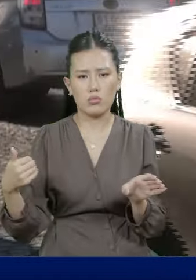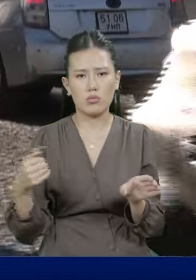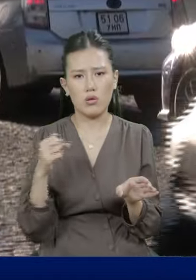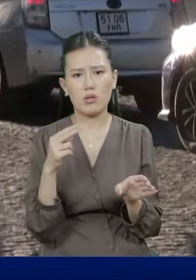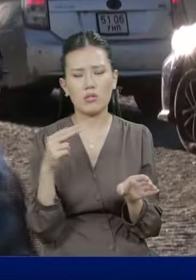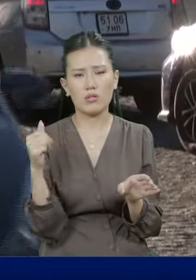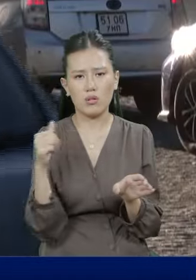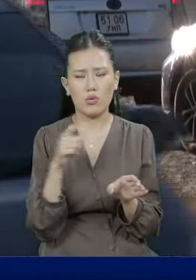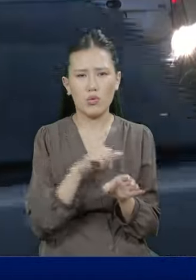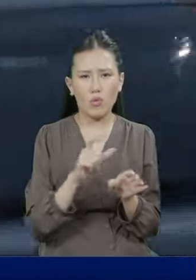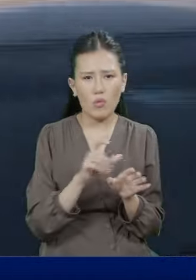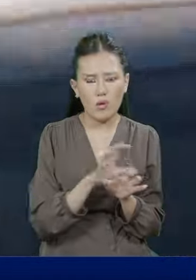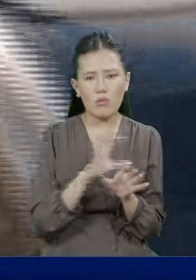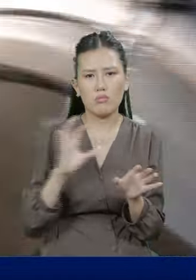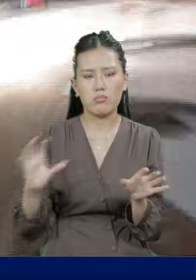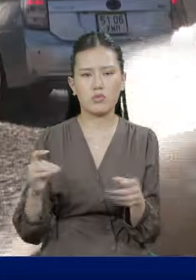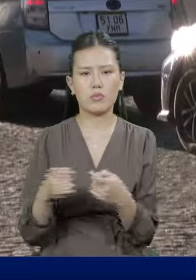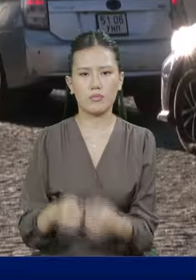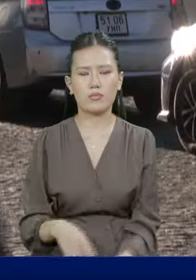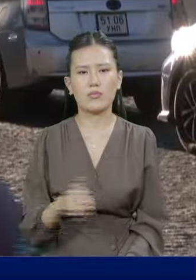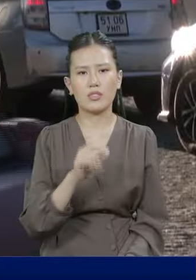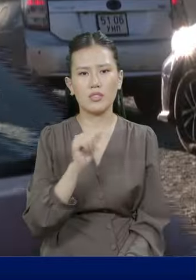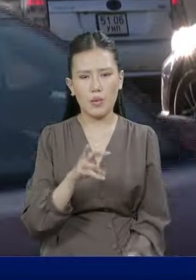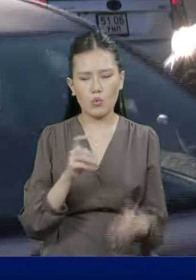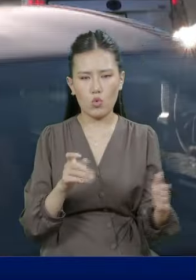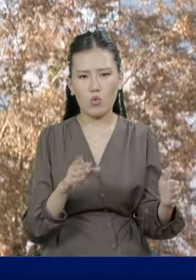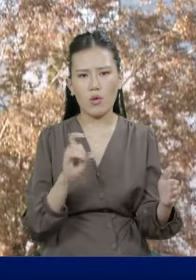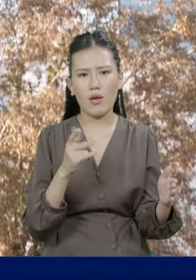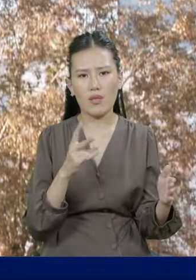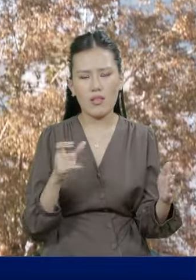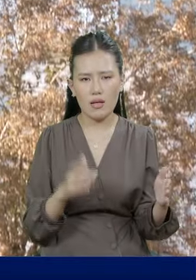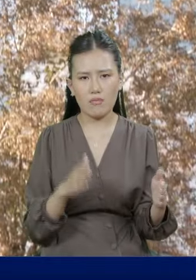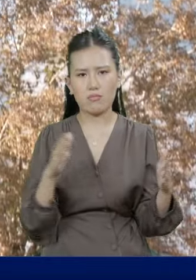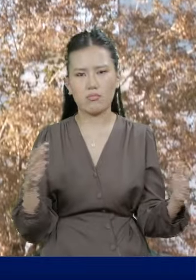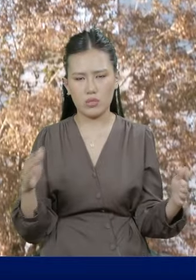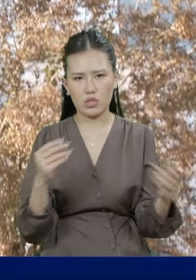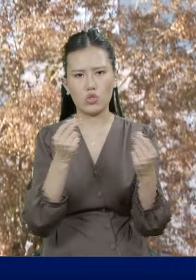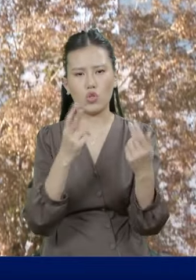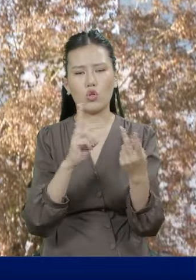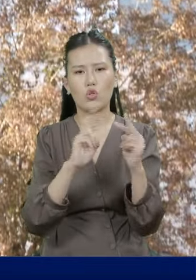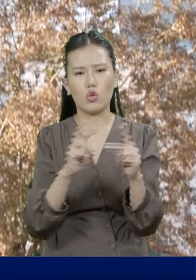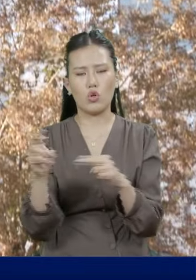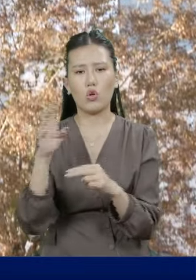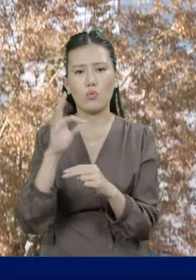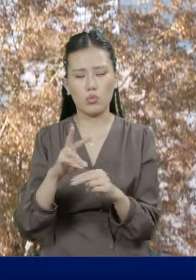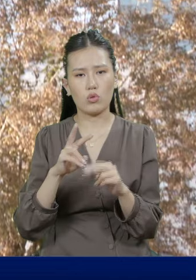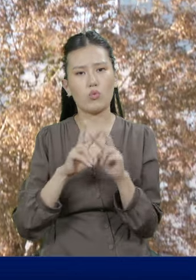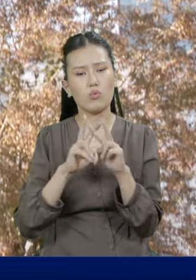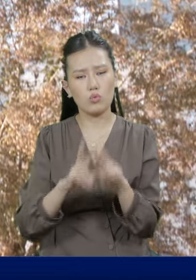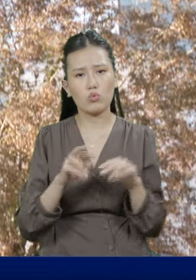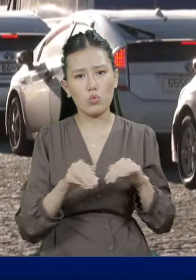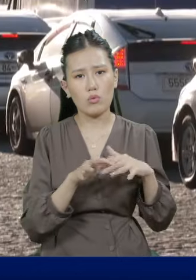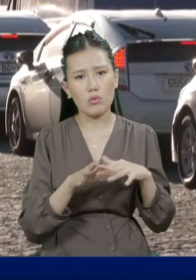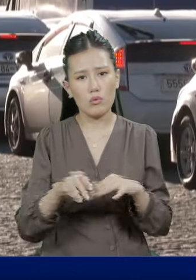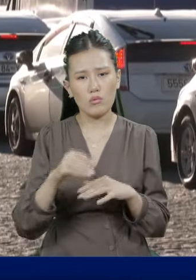юу? Замд игнээ нэмэх, хідэн гэрлэн тохионд өөрчлөлт хийх нь одоогийн энэ төгжрлийг бууруулах дорвитой зохицуулалт